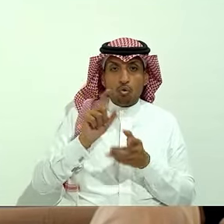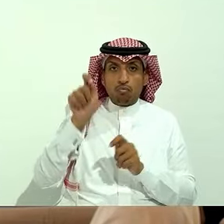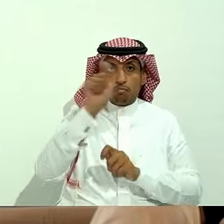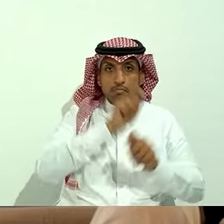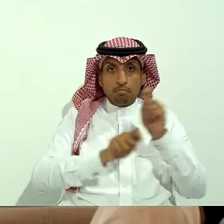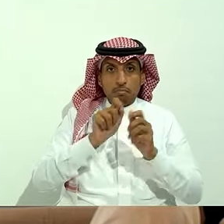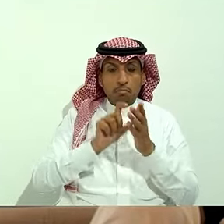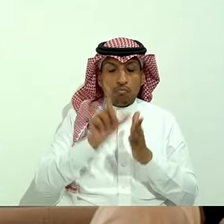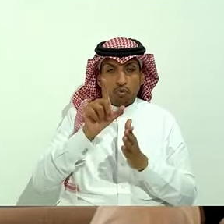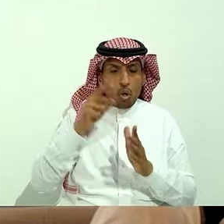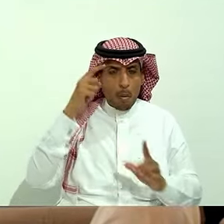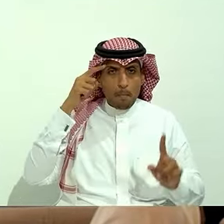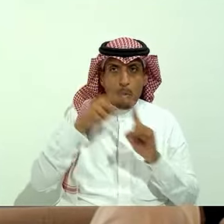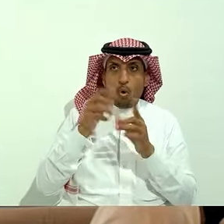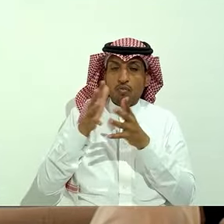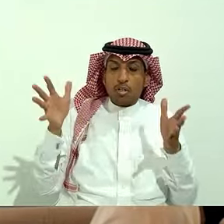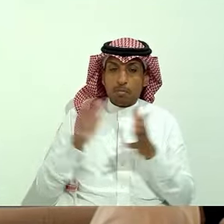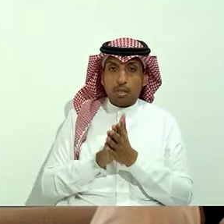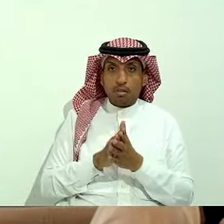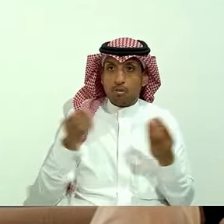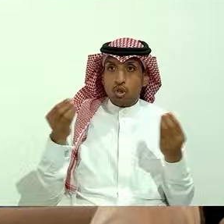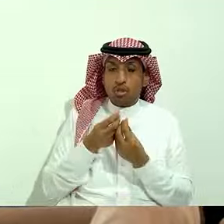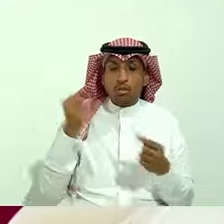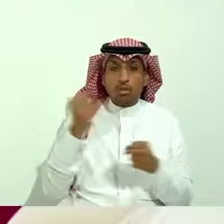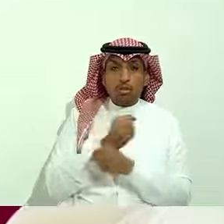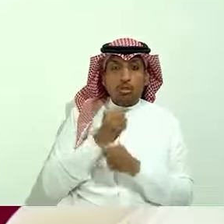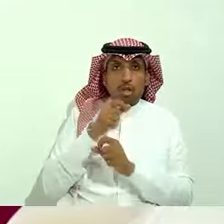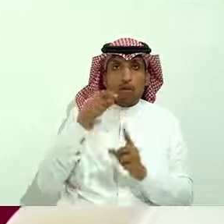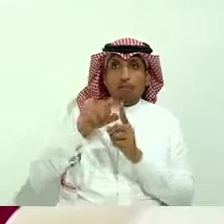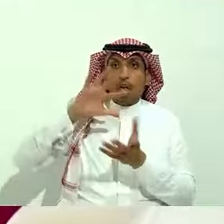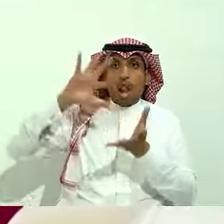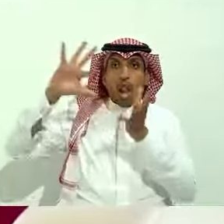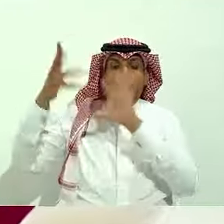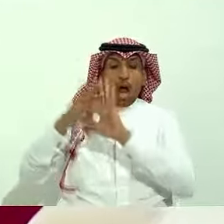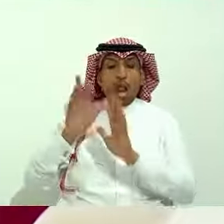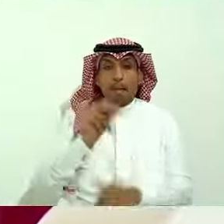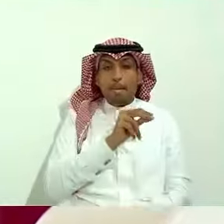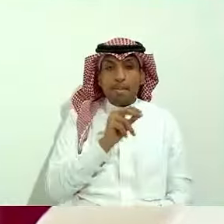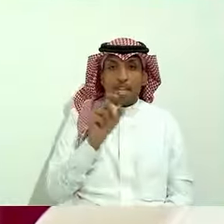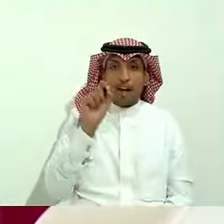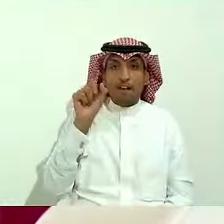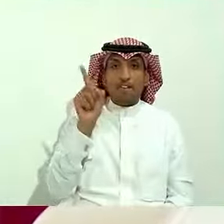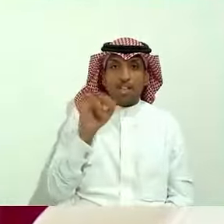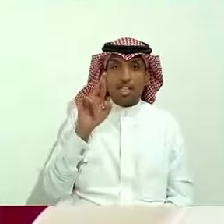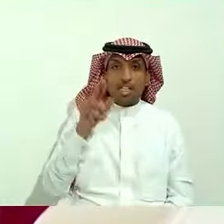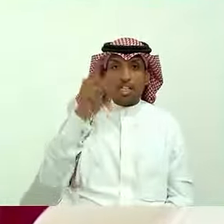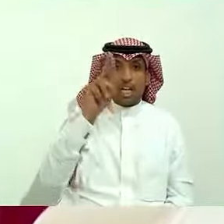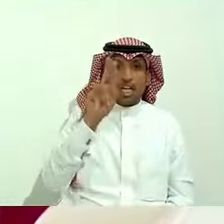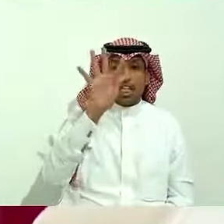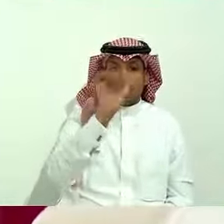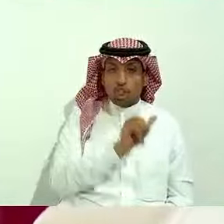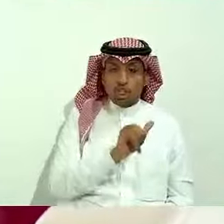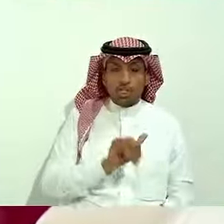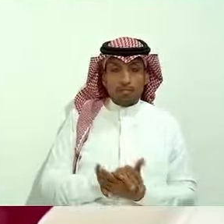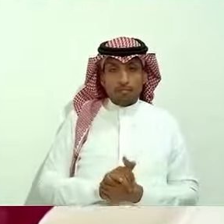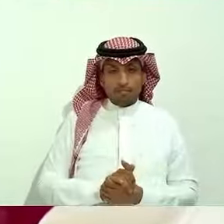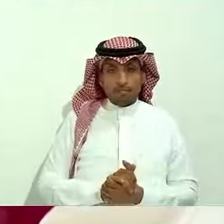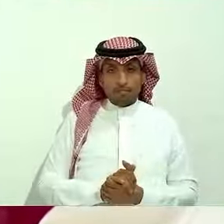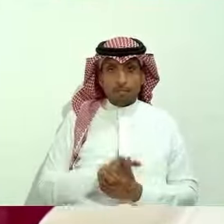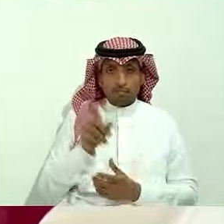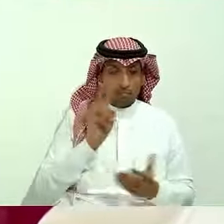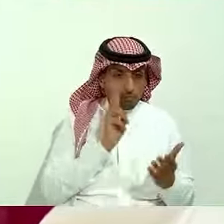من الناس اللي يشتغلوا مع فيرساتشي مع سوت كفرز فوق بالعالم، يعني من الناس اللي لها ثقلها بسوق الأزياء بالعالم.